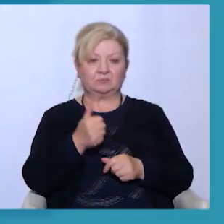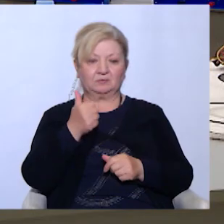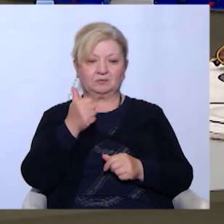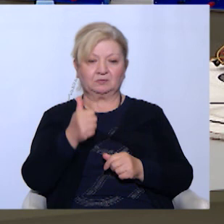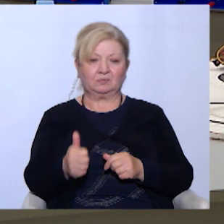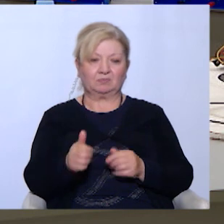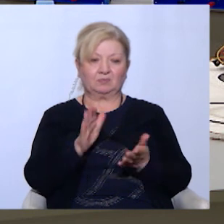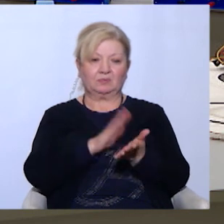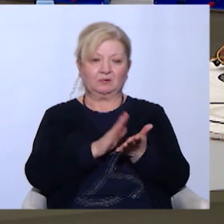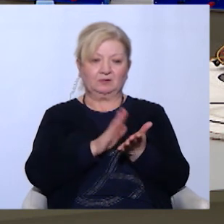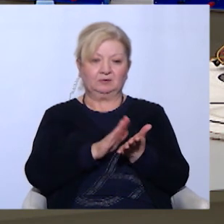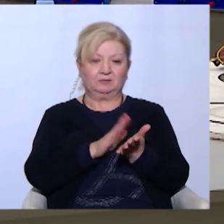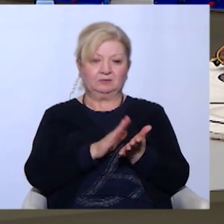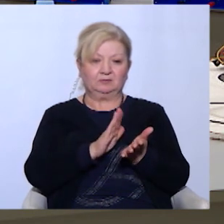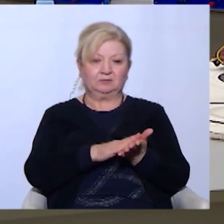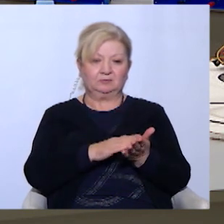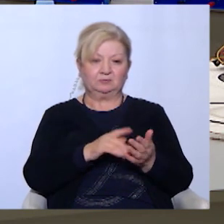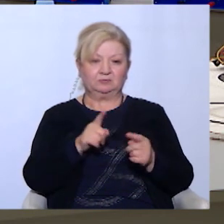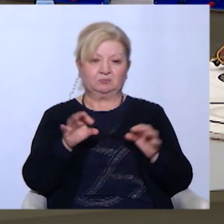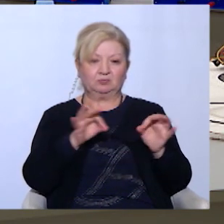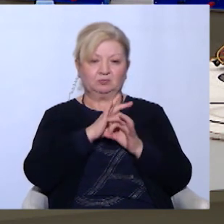აი, შვენიერია, ტაში ეკუთვნით